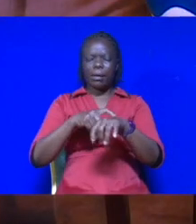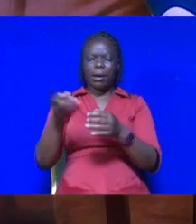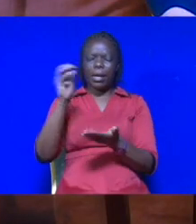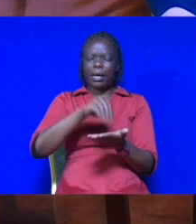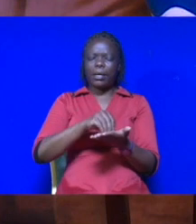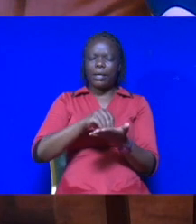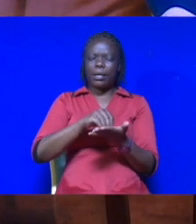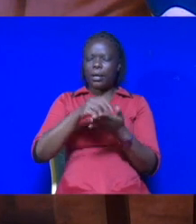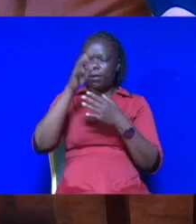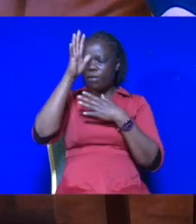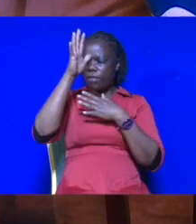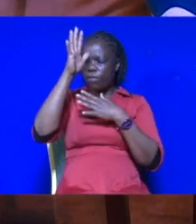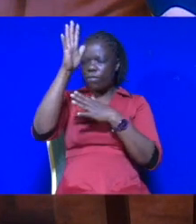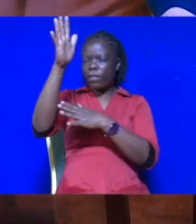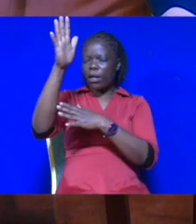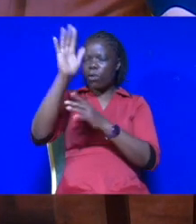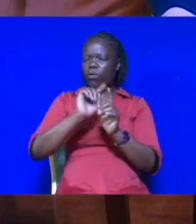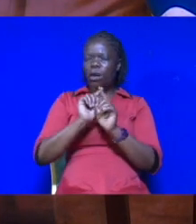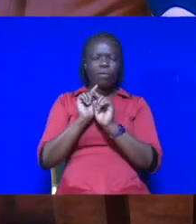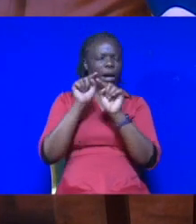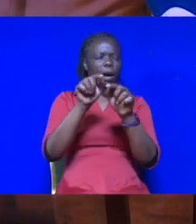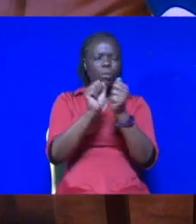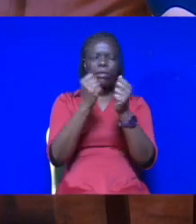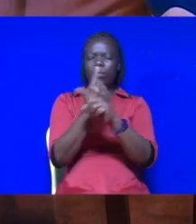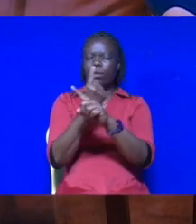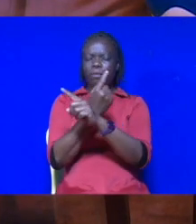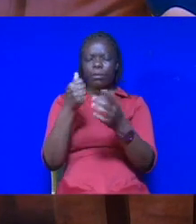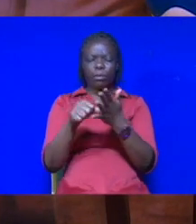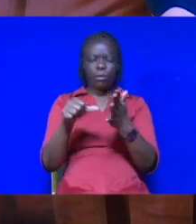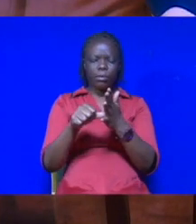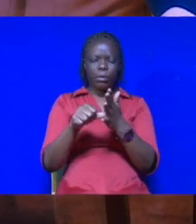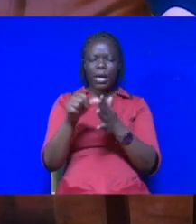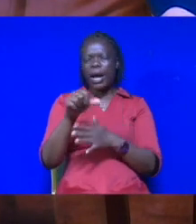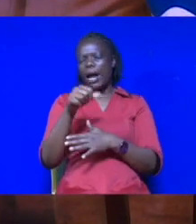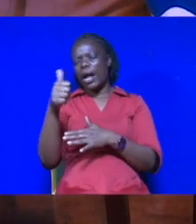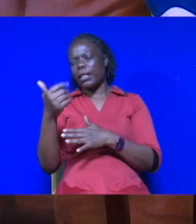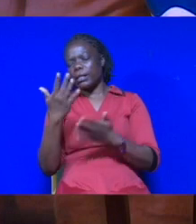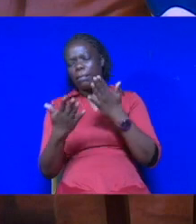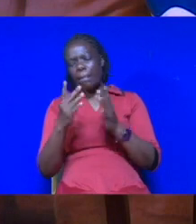Mungu, tumekuja na shida mbalimbali. Wengine